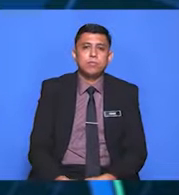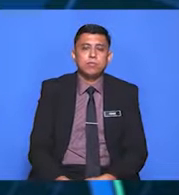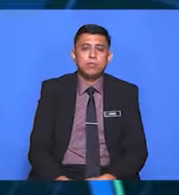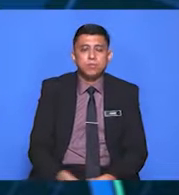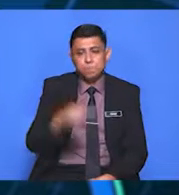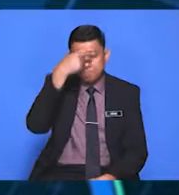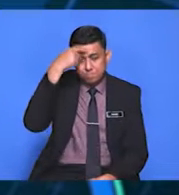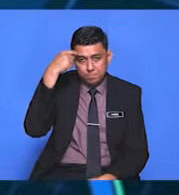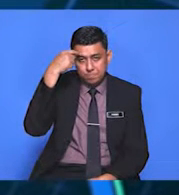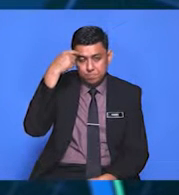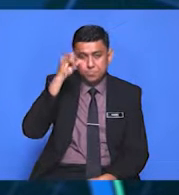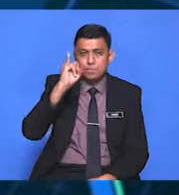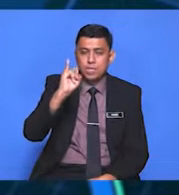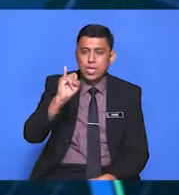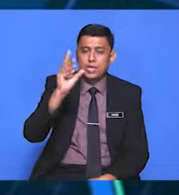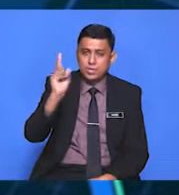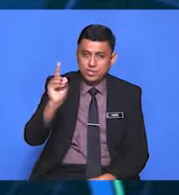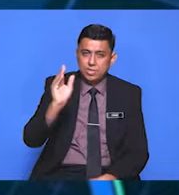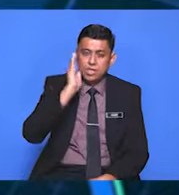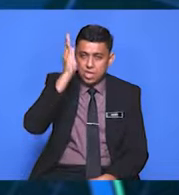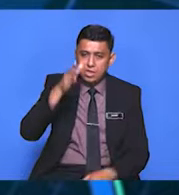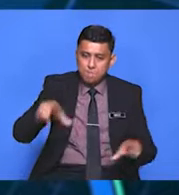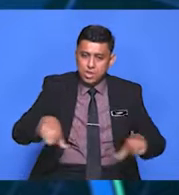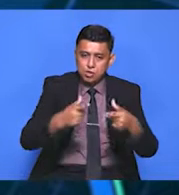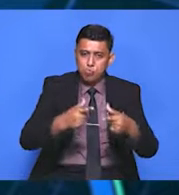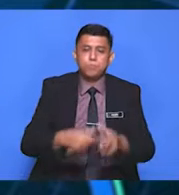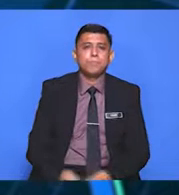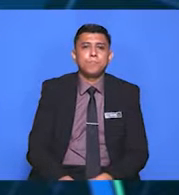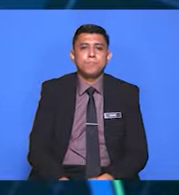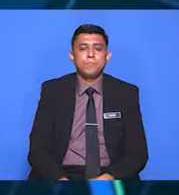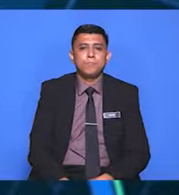Kesannya, inflasi diimport akan berlaku.